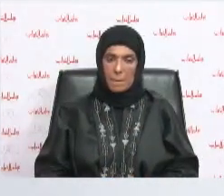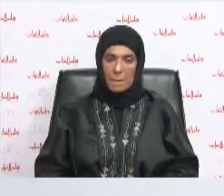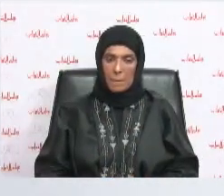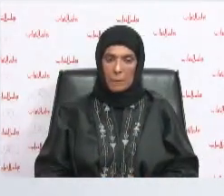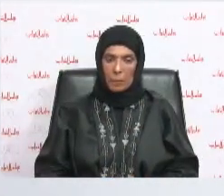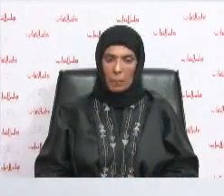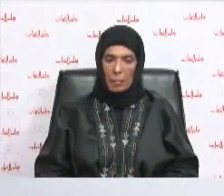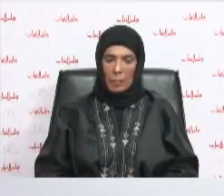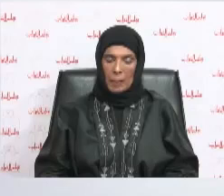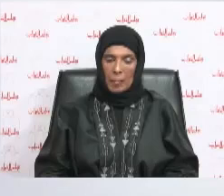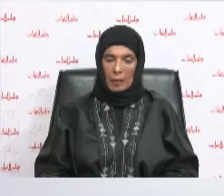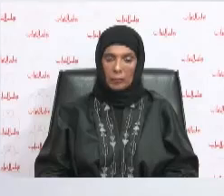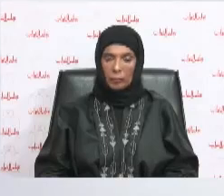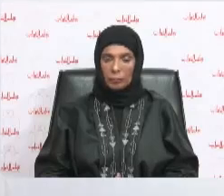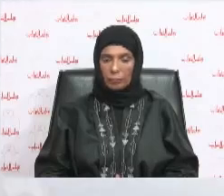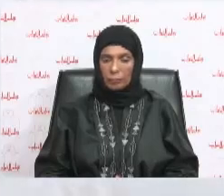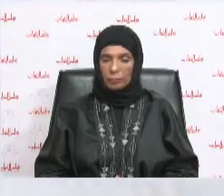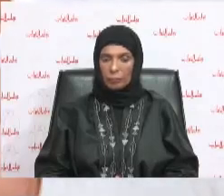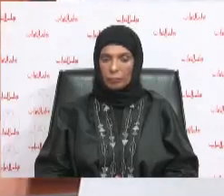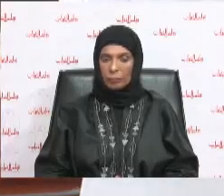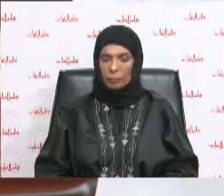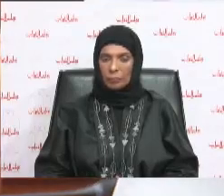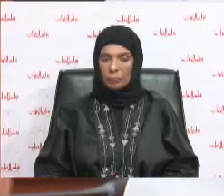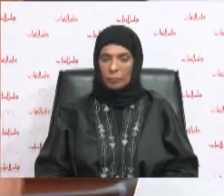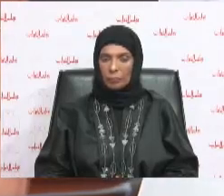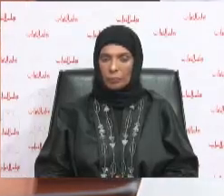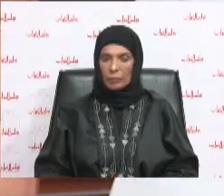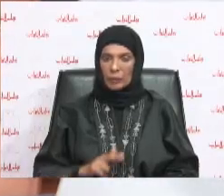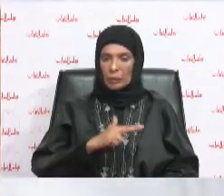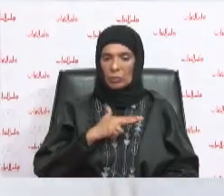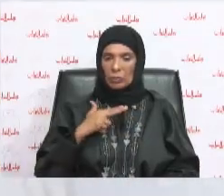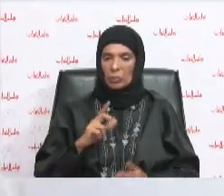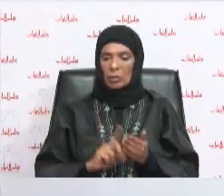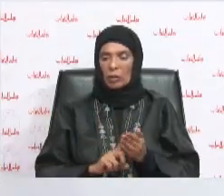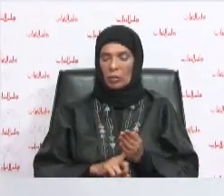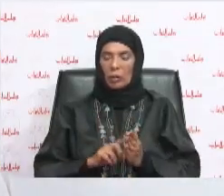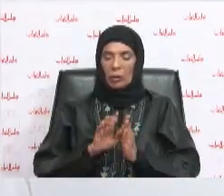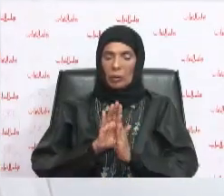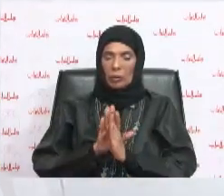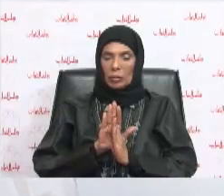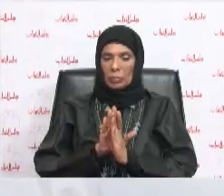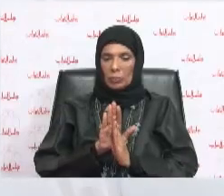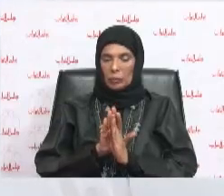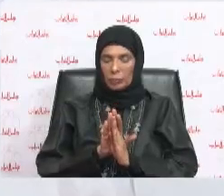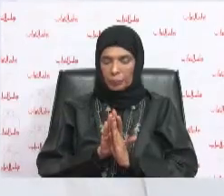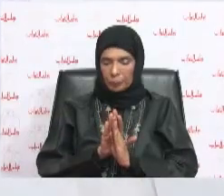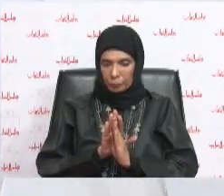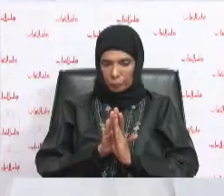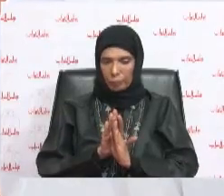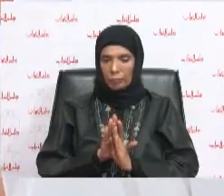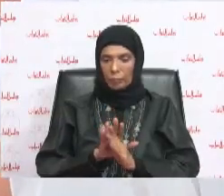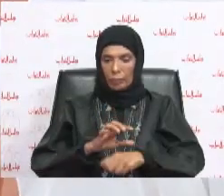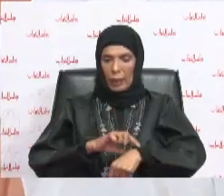البيطرية الدكاترة هذه. يعني حقيقة يعني حتى الحكومة يجب أن تدعم هذه من ناحية